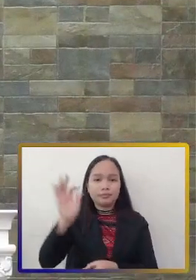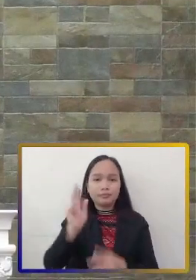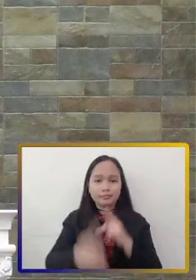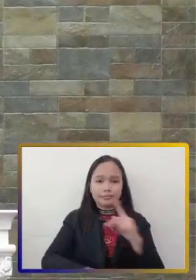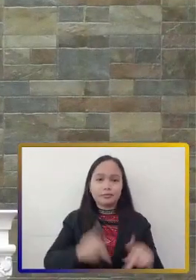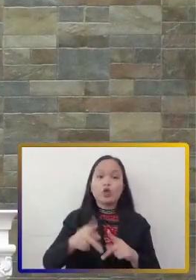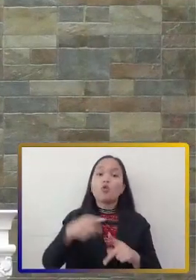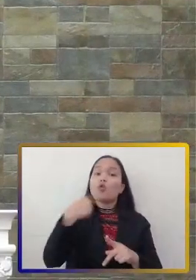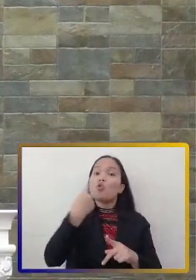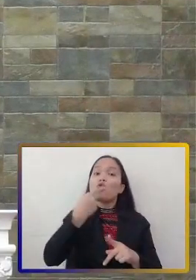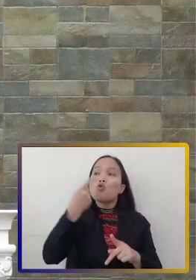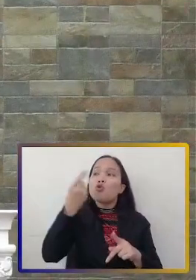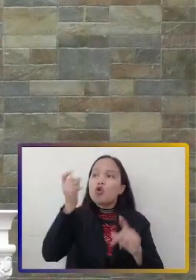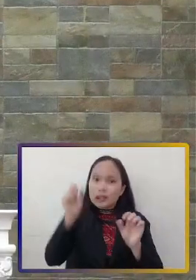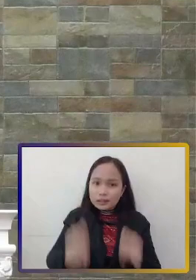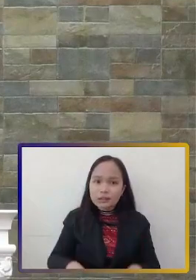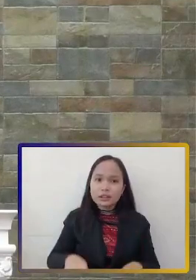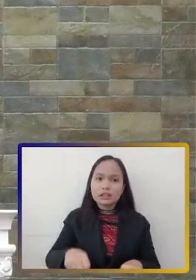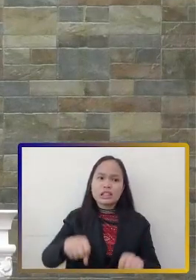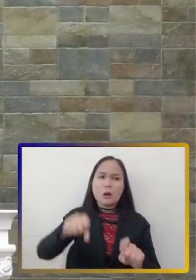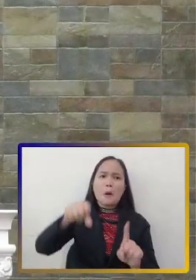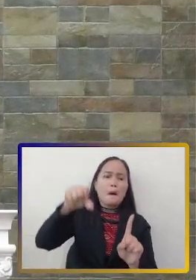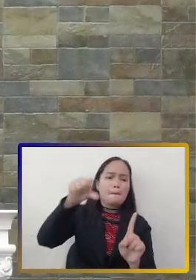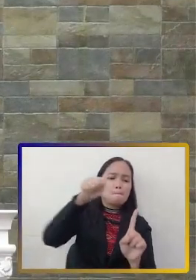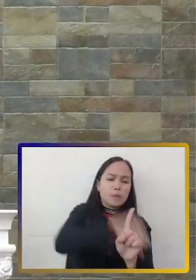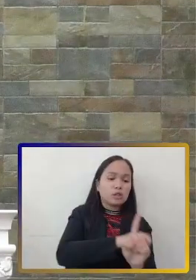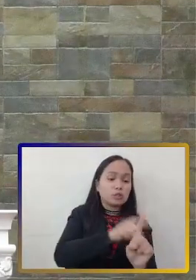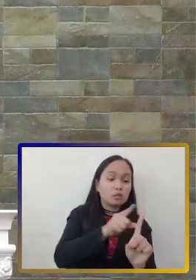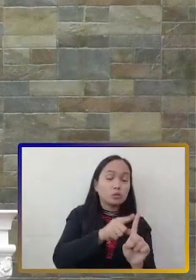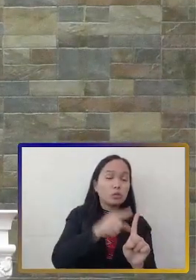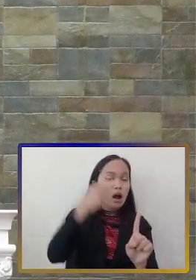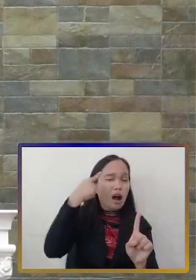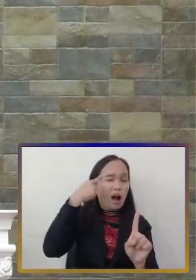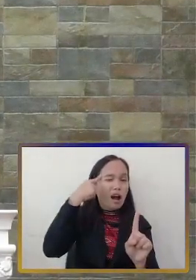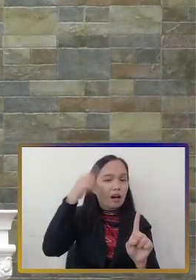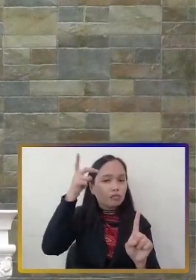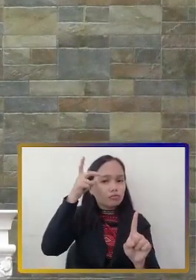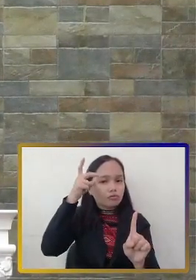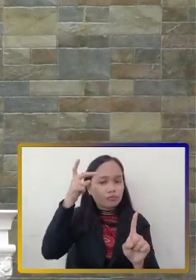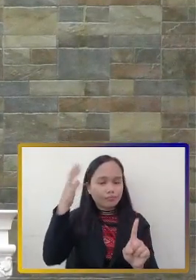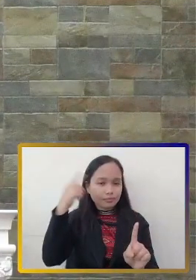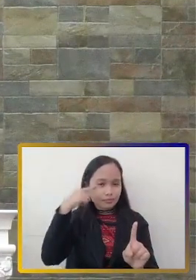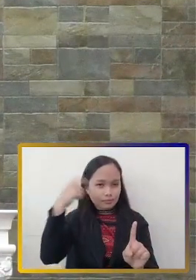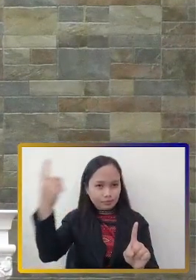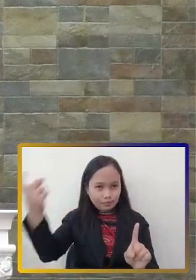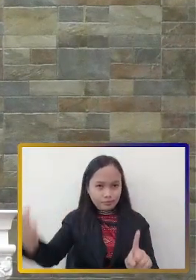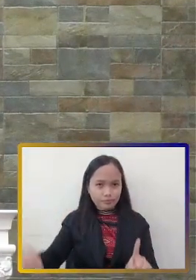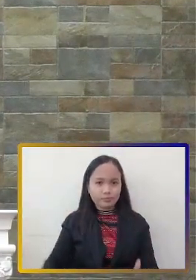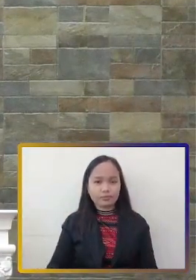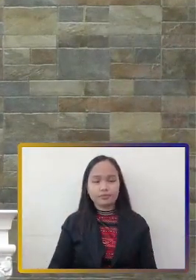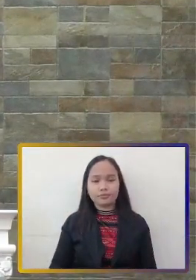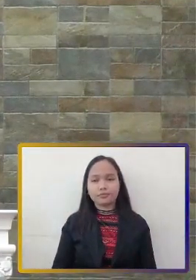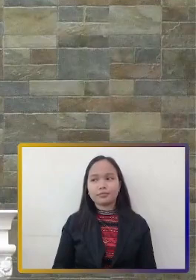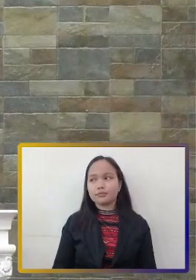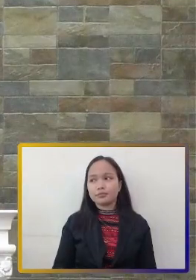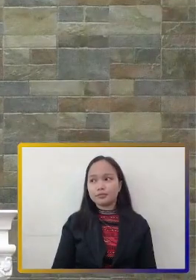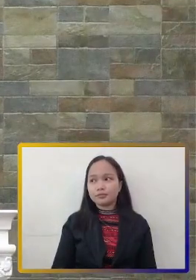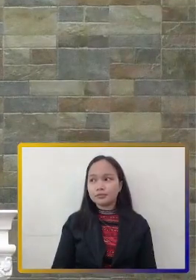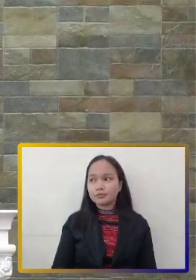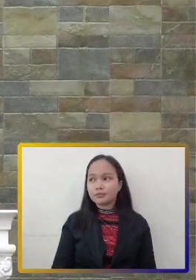that will pull down your wicked, evil imaginations.